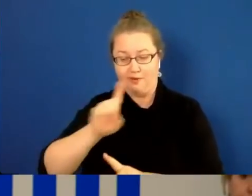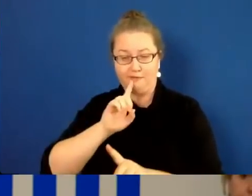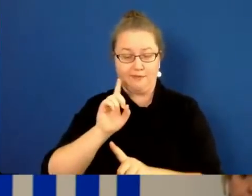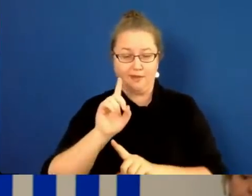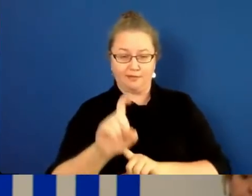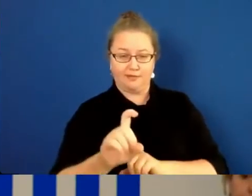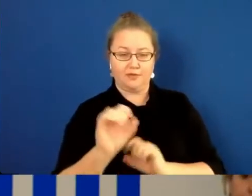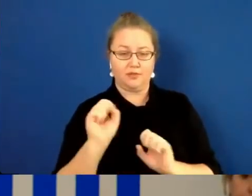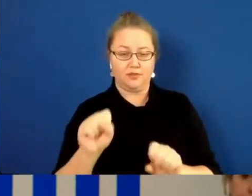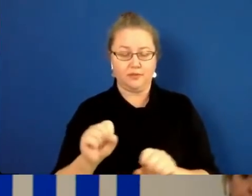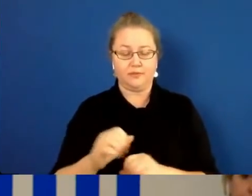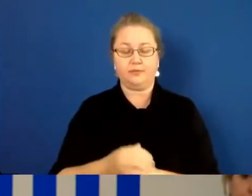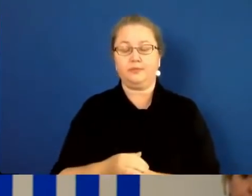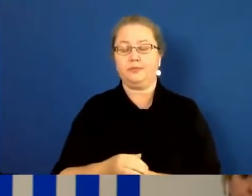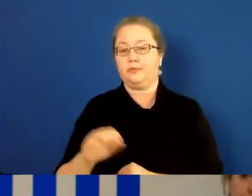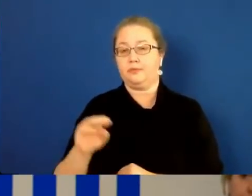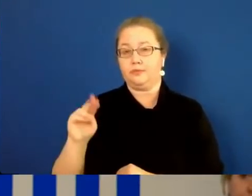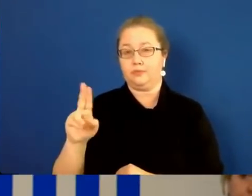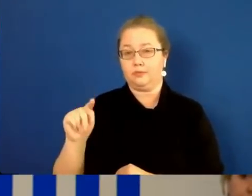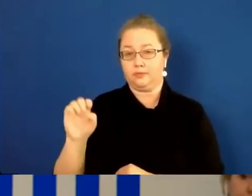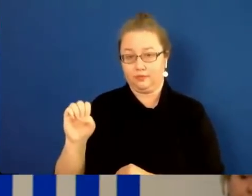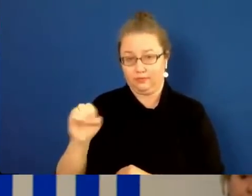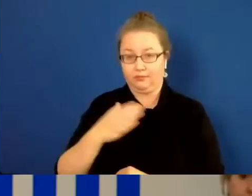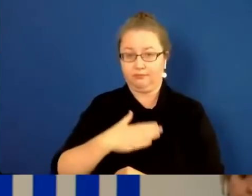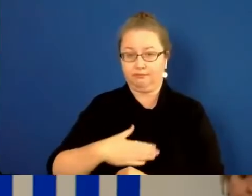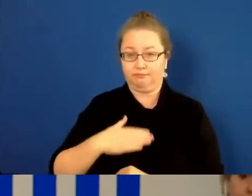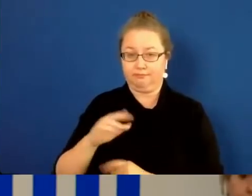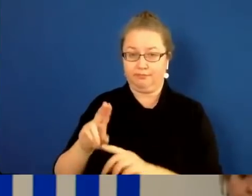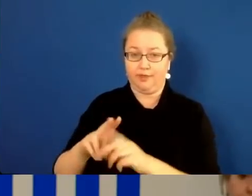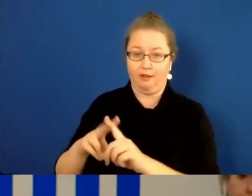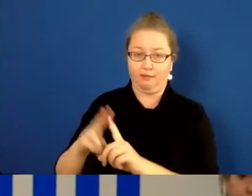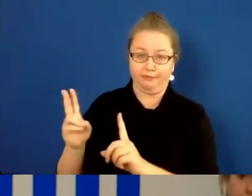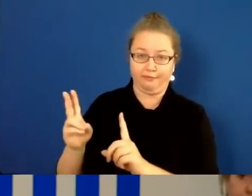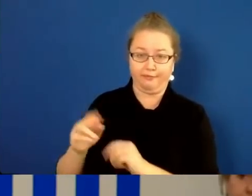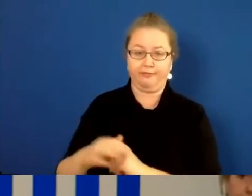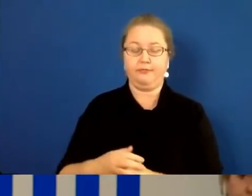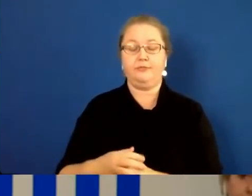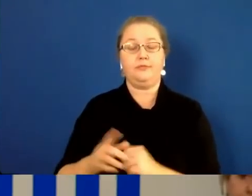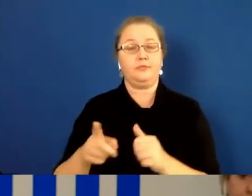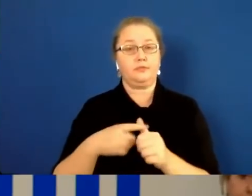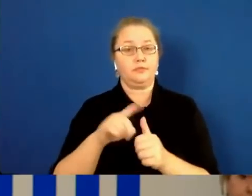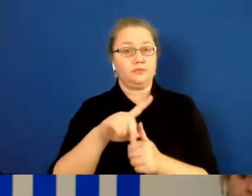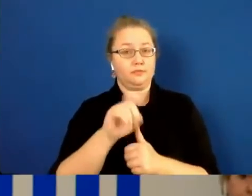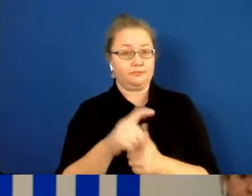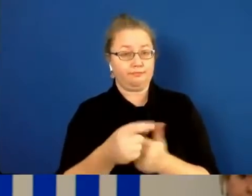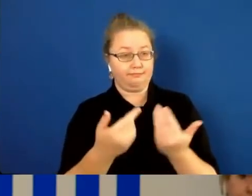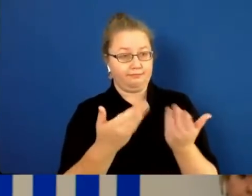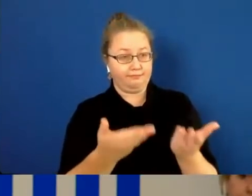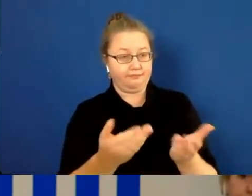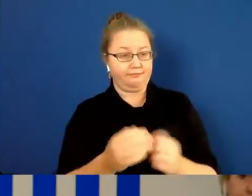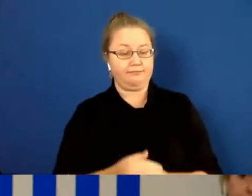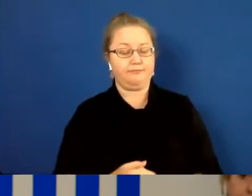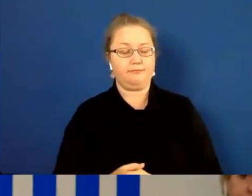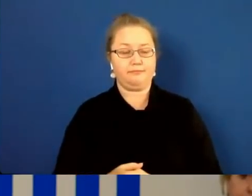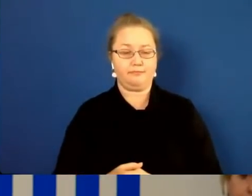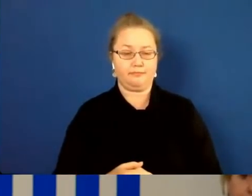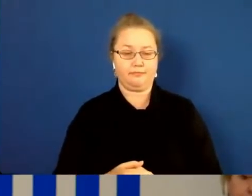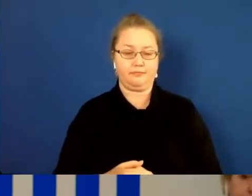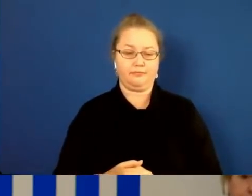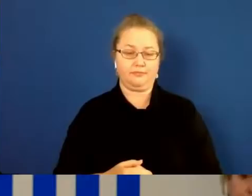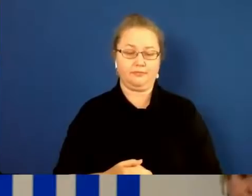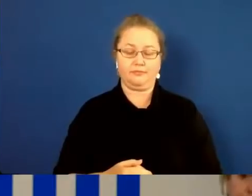Parmi l'ensemble des cas confirmés de COVID-19, 86 personnes sont actuellement hospitalisées, dont 24 en